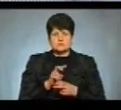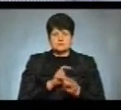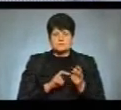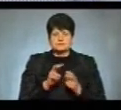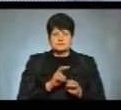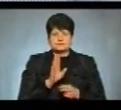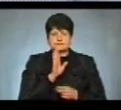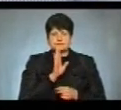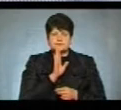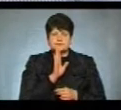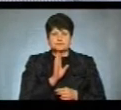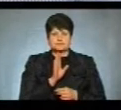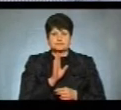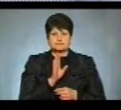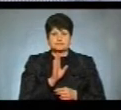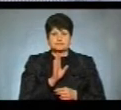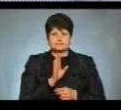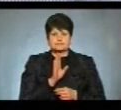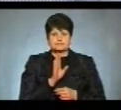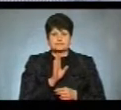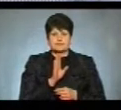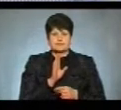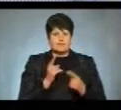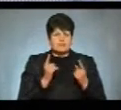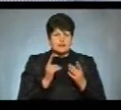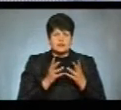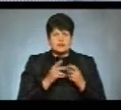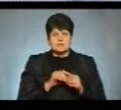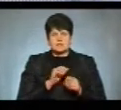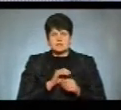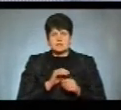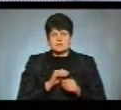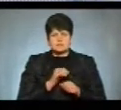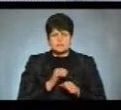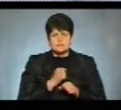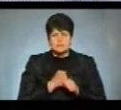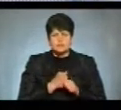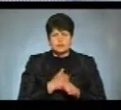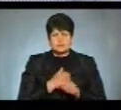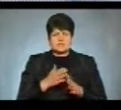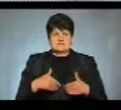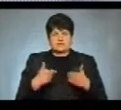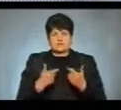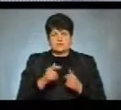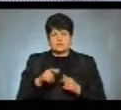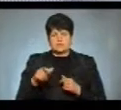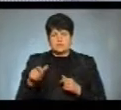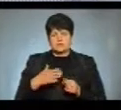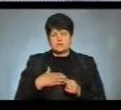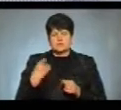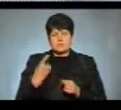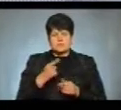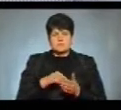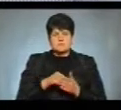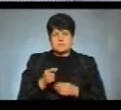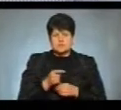її встановлення. Задіяно величезна кількість сил і засобів. І також хотілося б це звернутися до мешканців нашого краю, міста